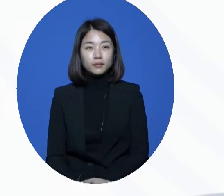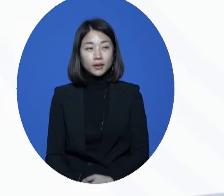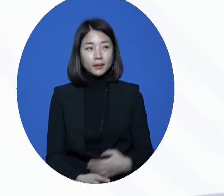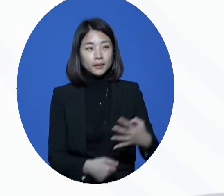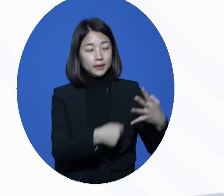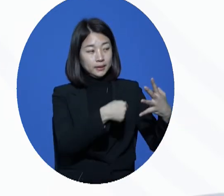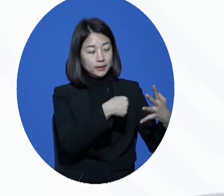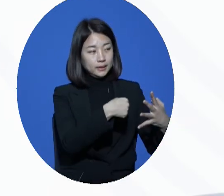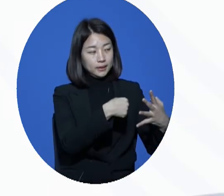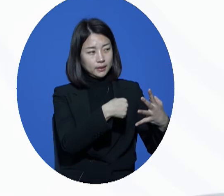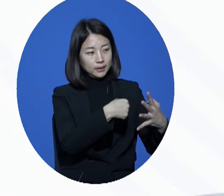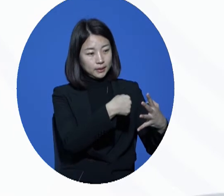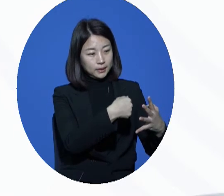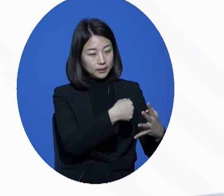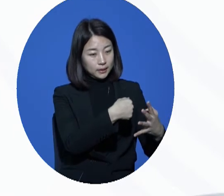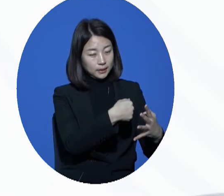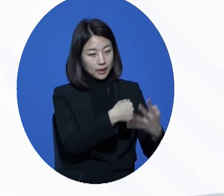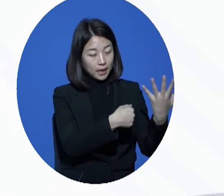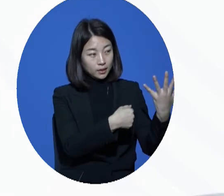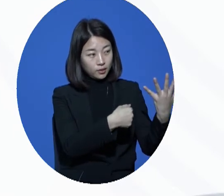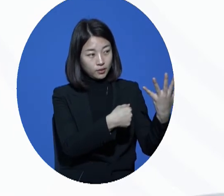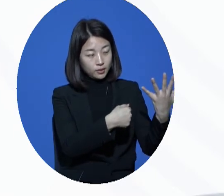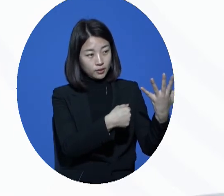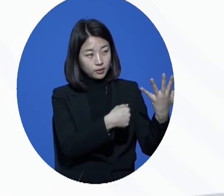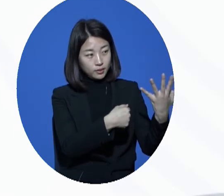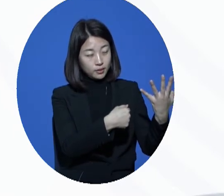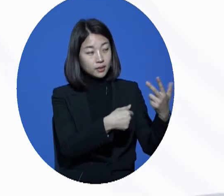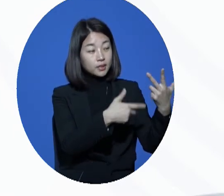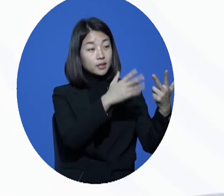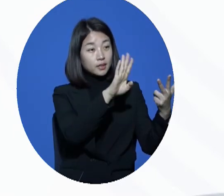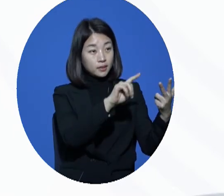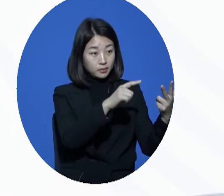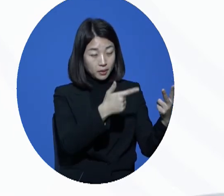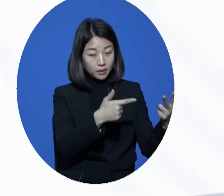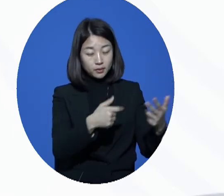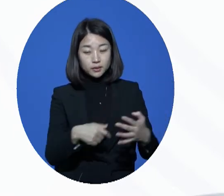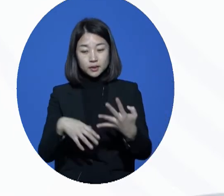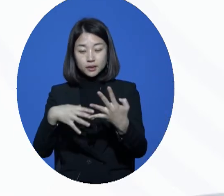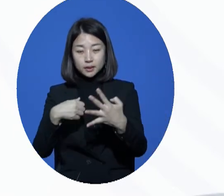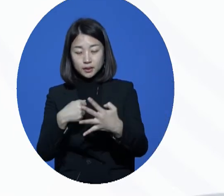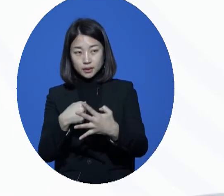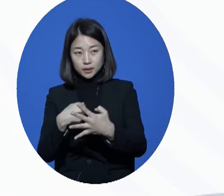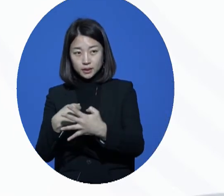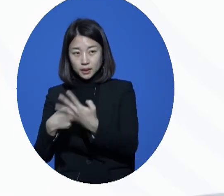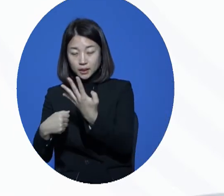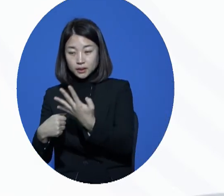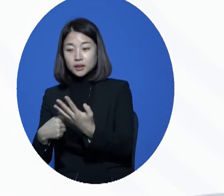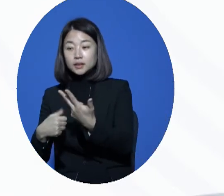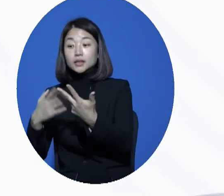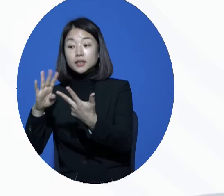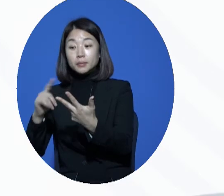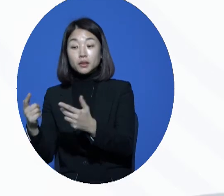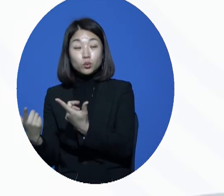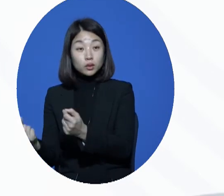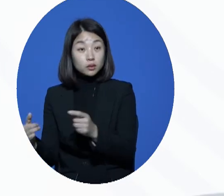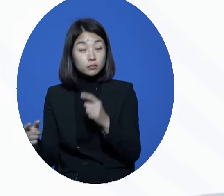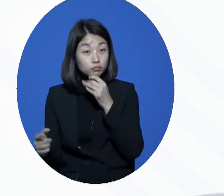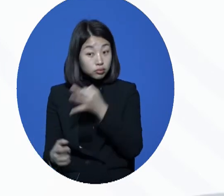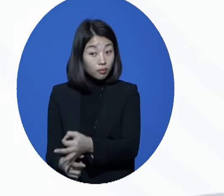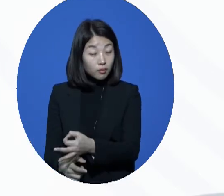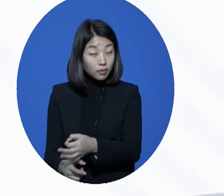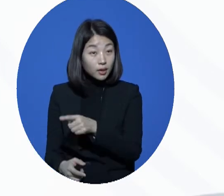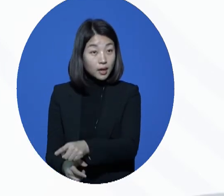4학년 7반이면 4학년 7반 선생님이 그 아이의 담임이고 이 아이는 4학년 7반 소속인 것입니다. 그런데 정말